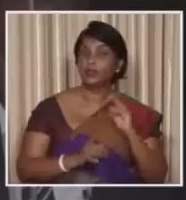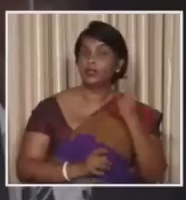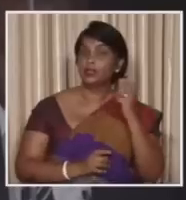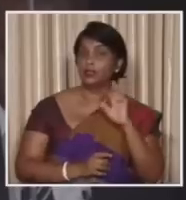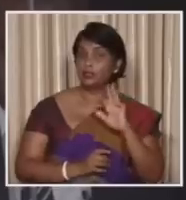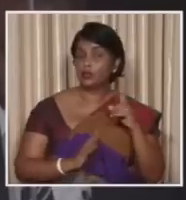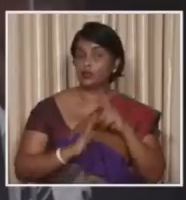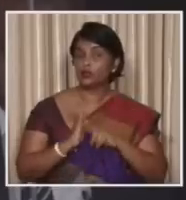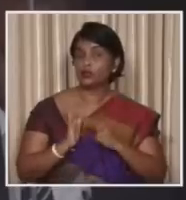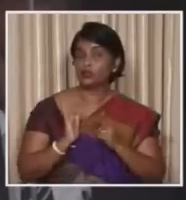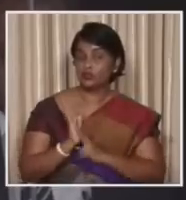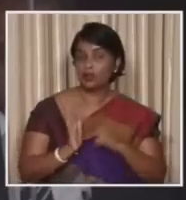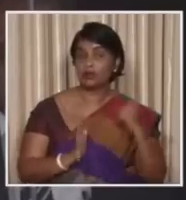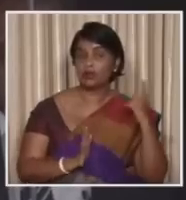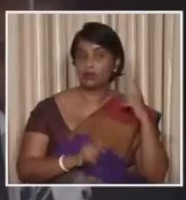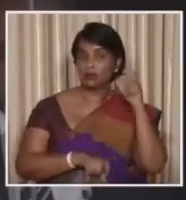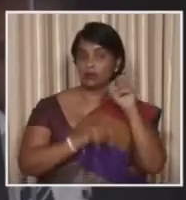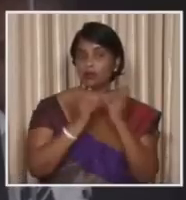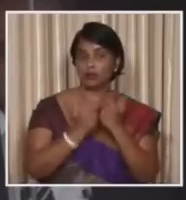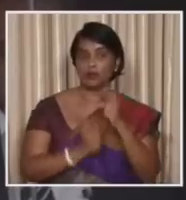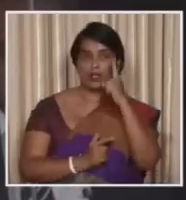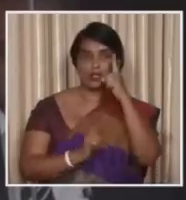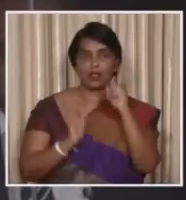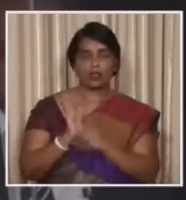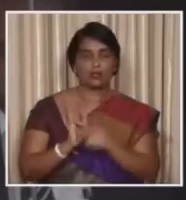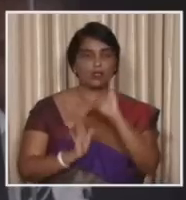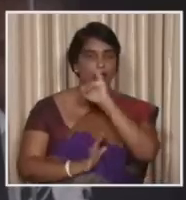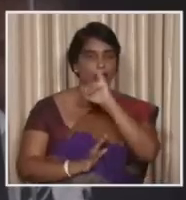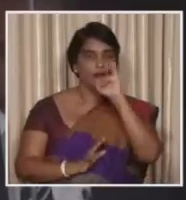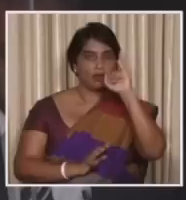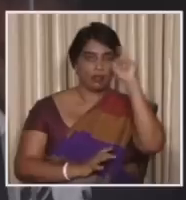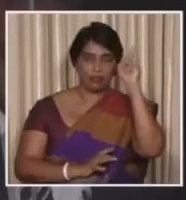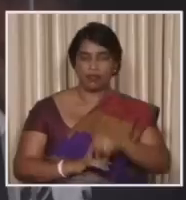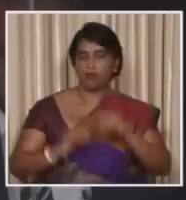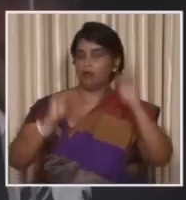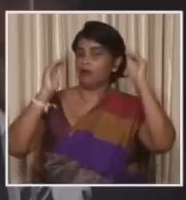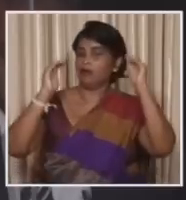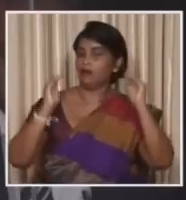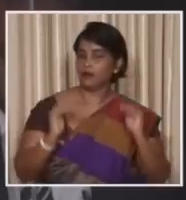2019 ජූනි මාසයේ වෙන විට හමුදාවේ සංඛ්‍යාව 166000කට පල්ලයට වැටලා තිබුණා